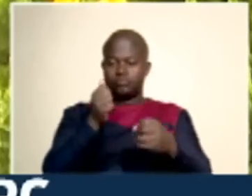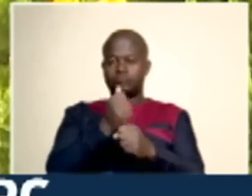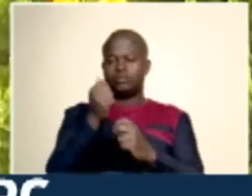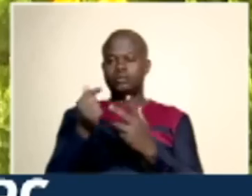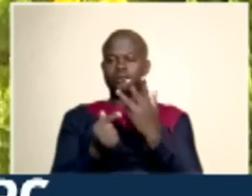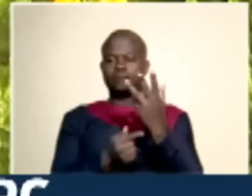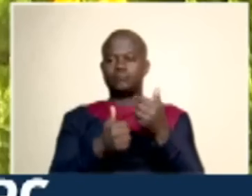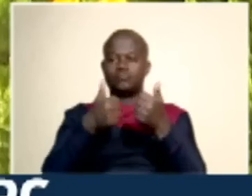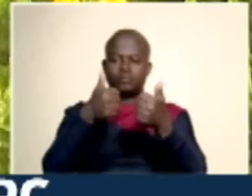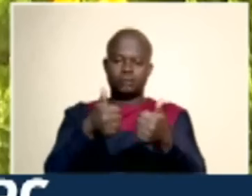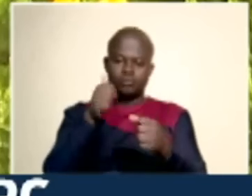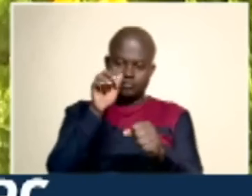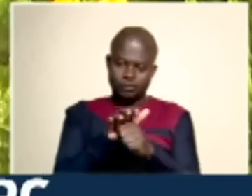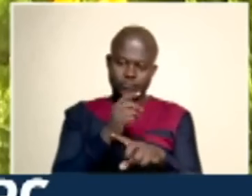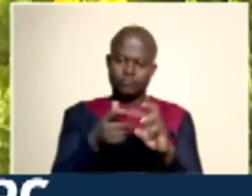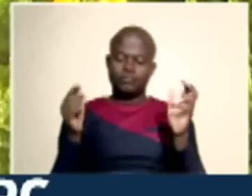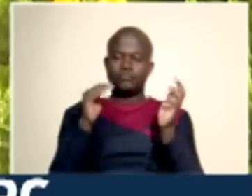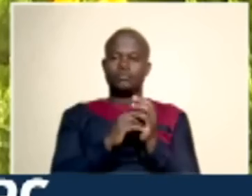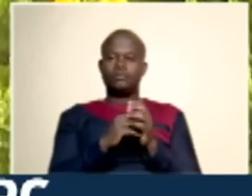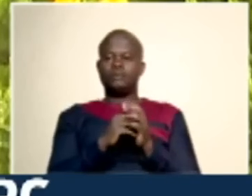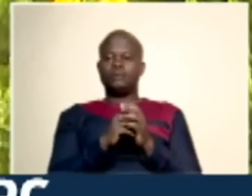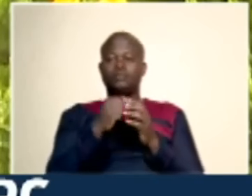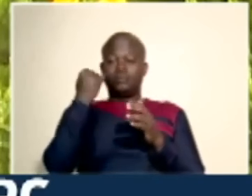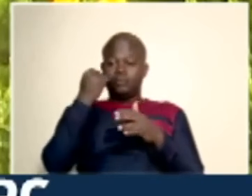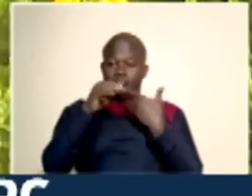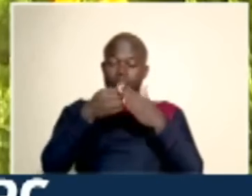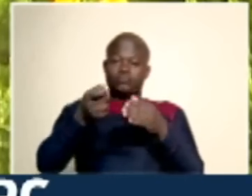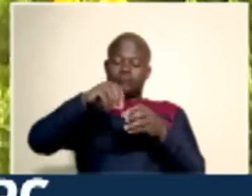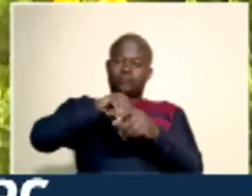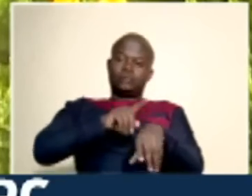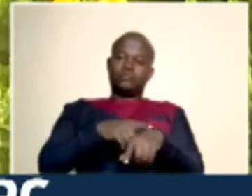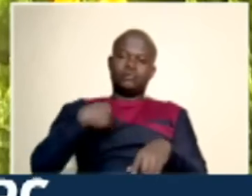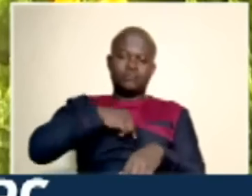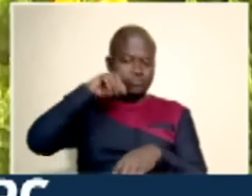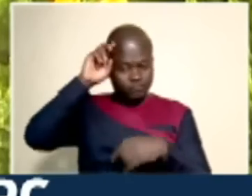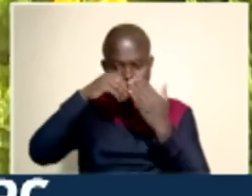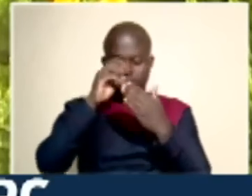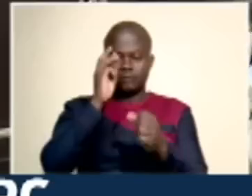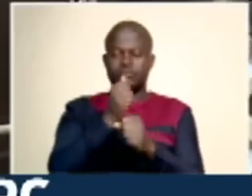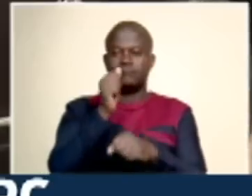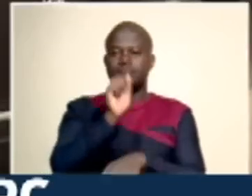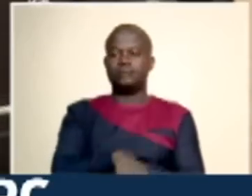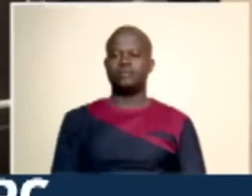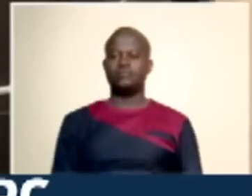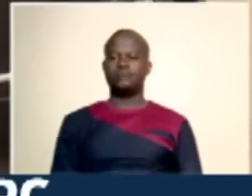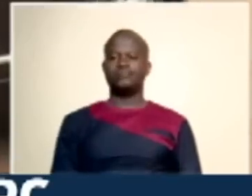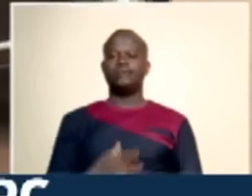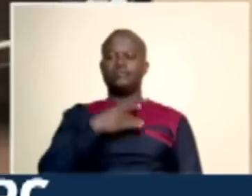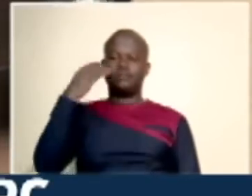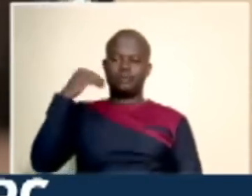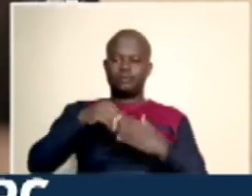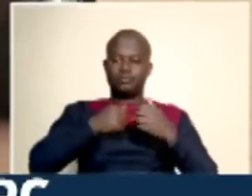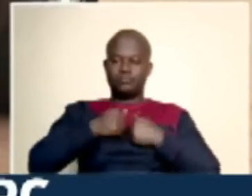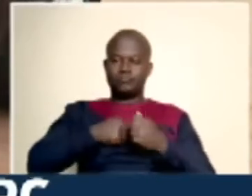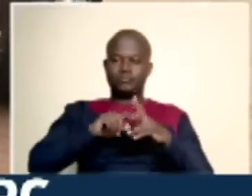ibintu byinshi kandi baramutse bongerewe igihe nibaza yuko bazakora ibiruta mu ruzinduko aherukamo mu